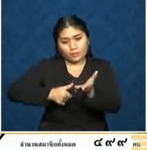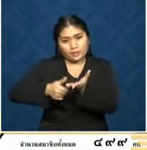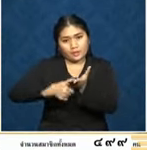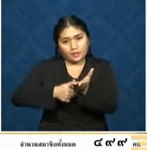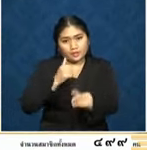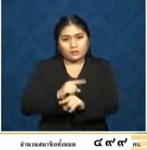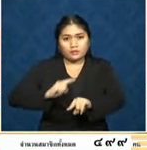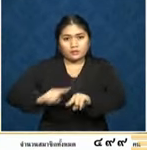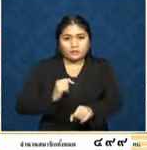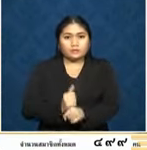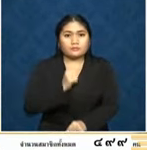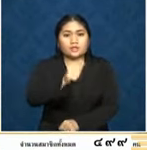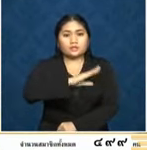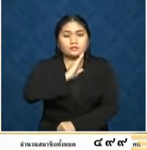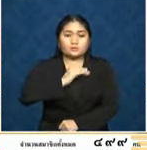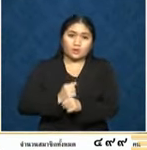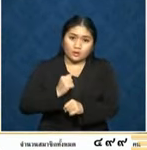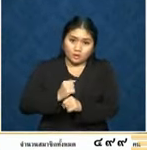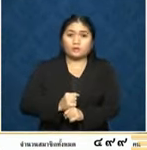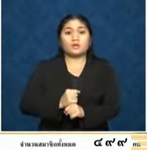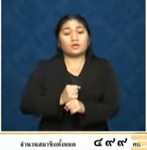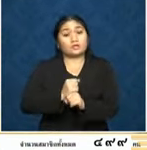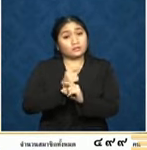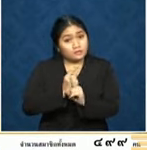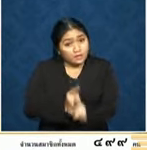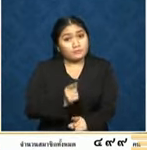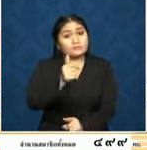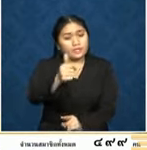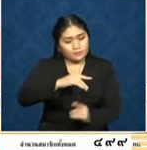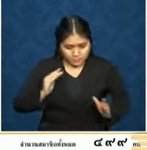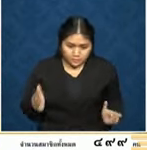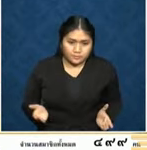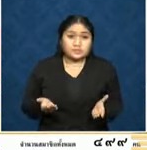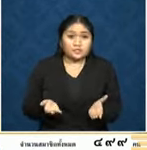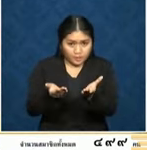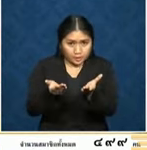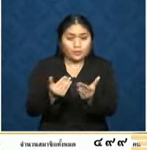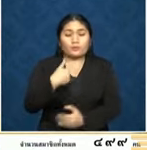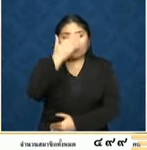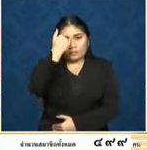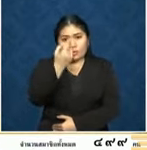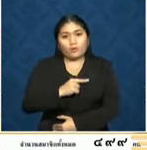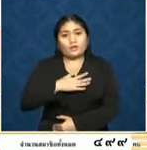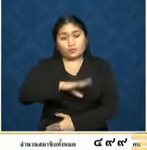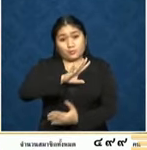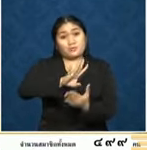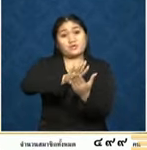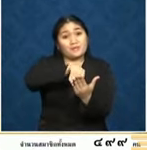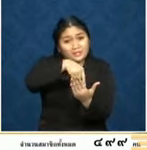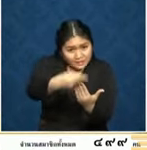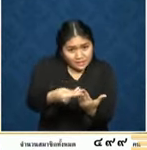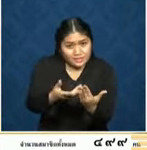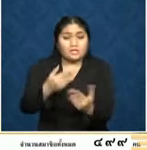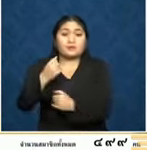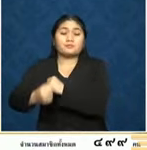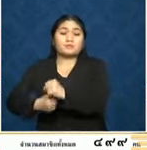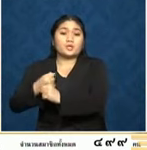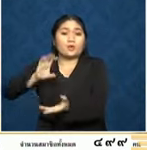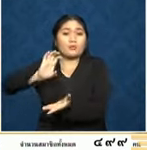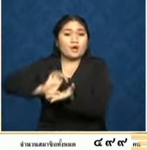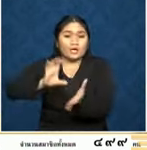ได้ถ้าเกิดเราดำเนินการเป็นอย่างนี้ไปได้นะครับผมสนับสนุนอย่างยิ่งนะครับว่าปีปฏิทินปีงบประมาณเองจะส